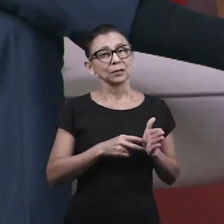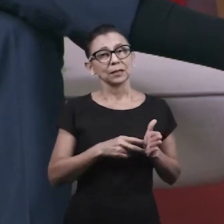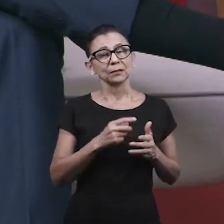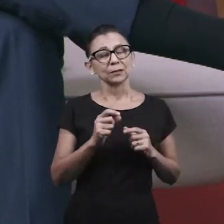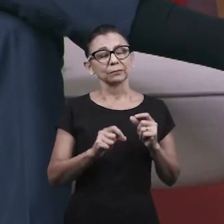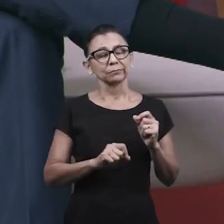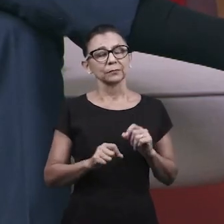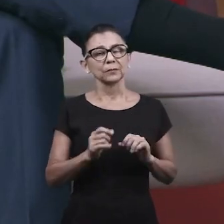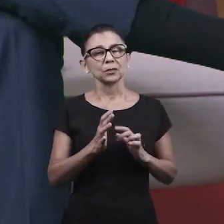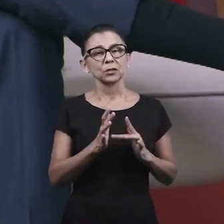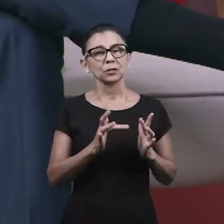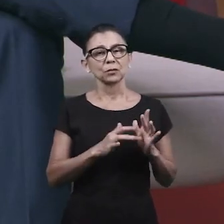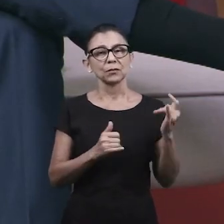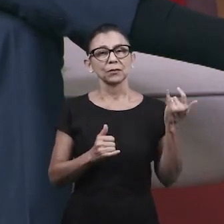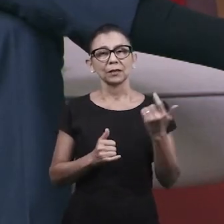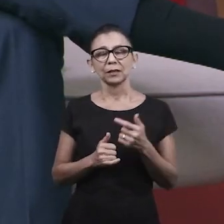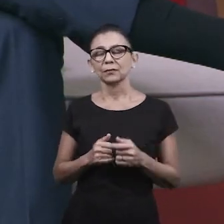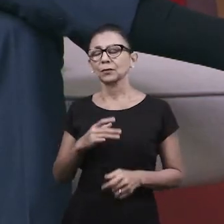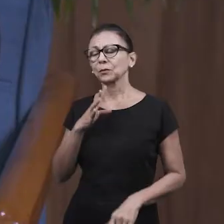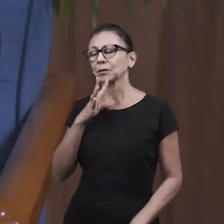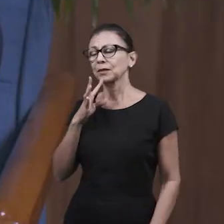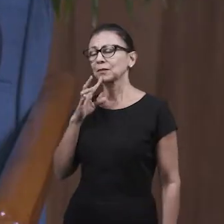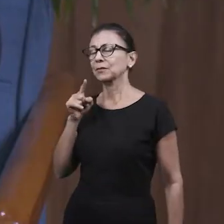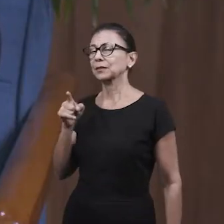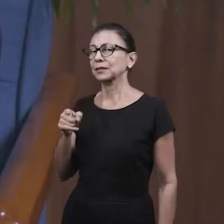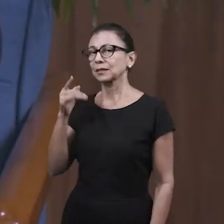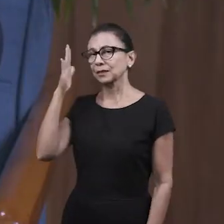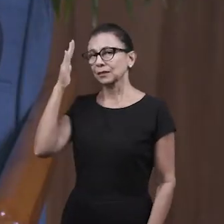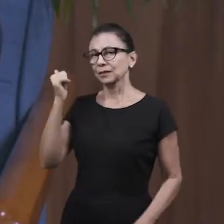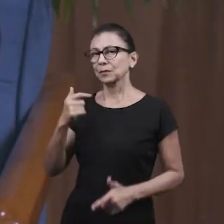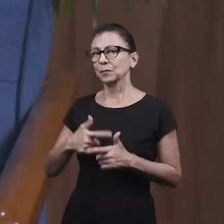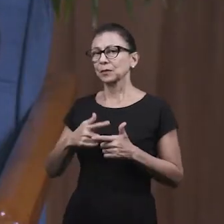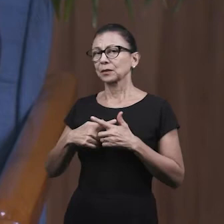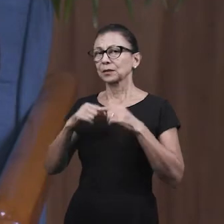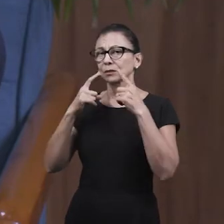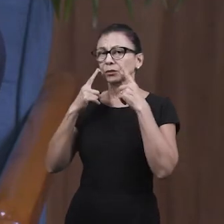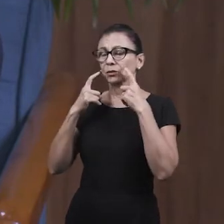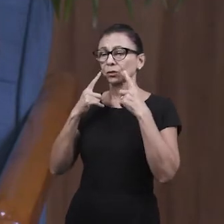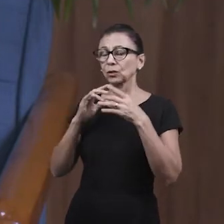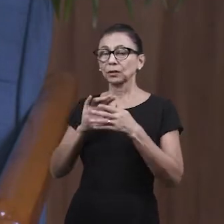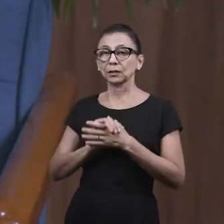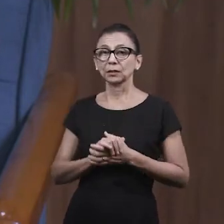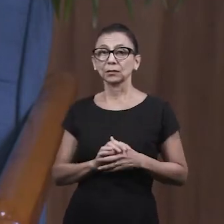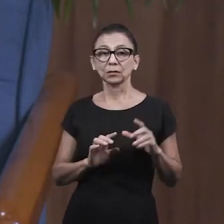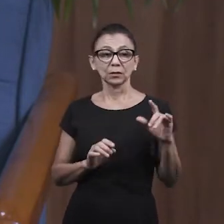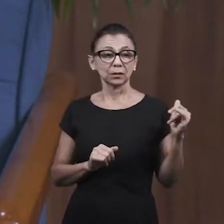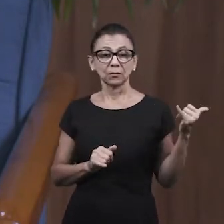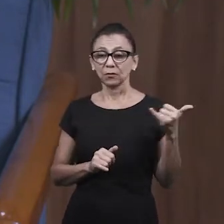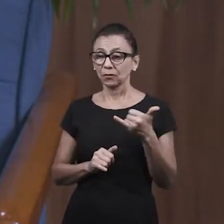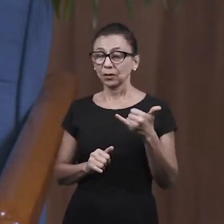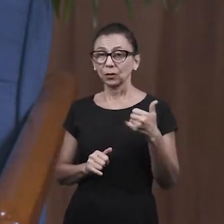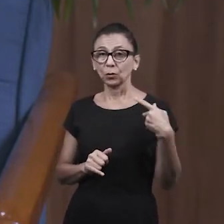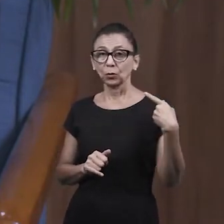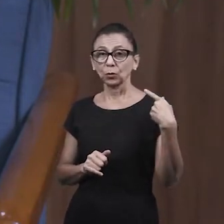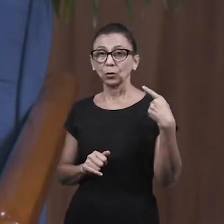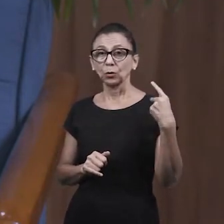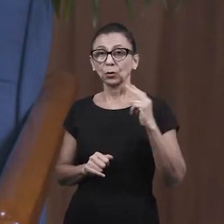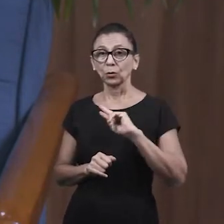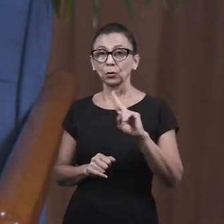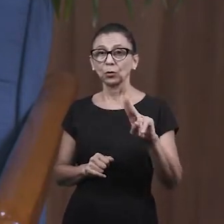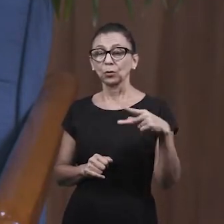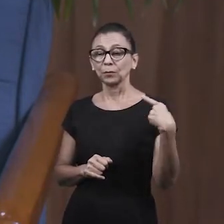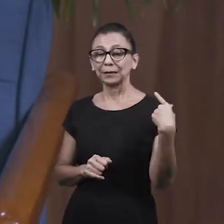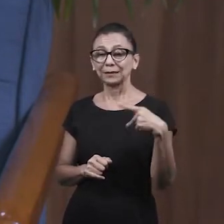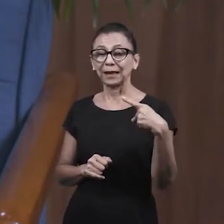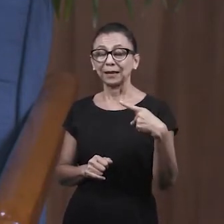la raison de ton pleur. Quand Jésus l'appelait par son nom, n'avait pas de doute, c'est avec toi, c'est avec vous.